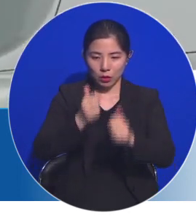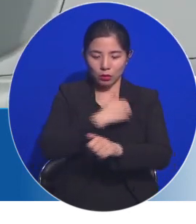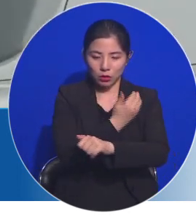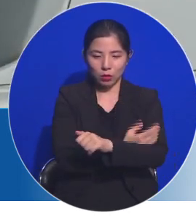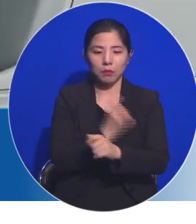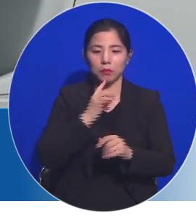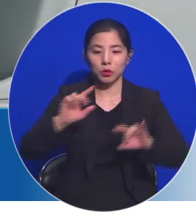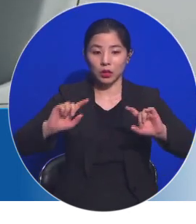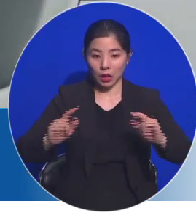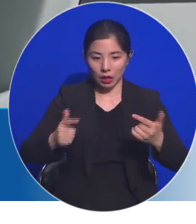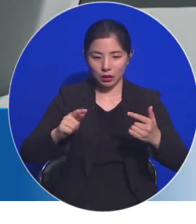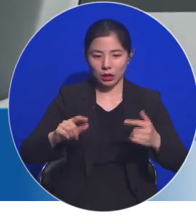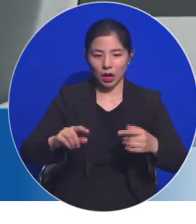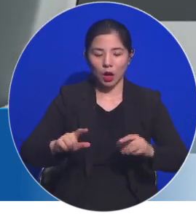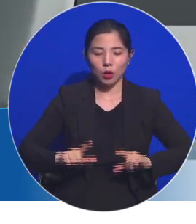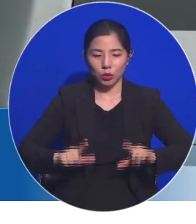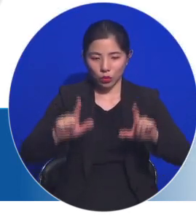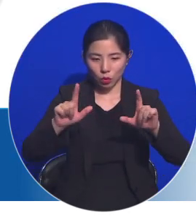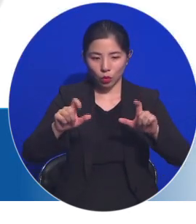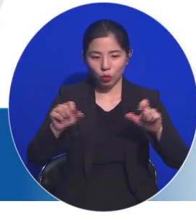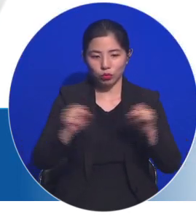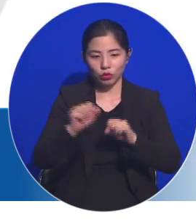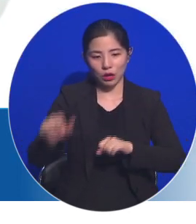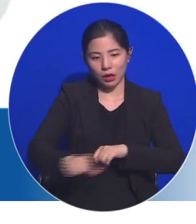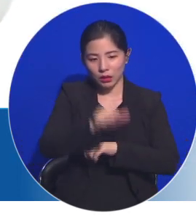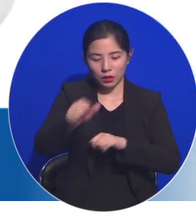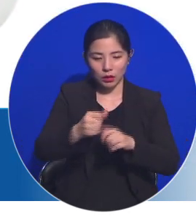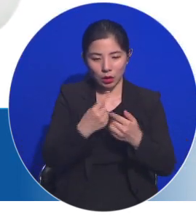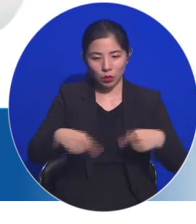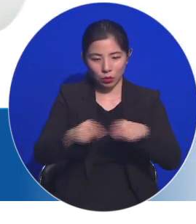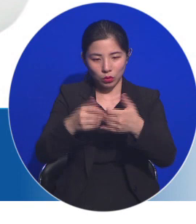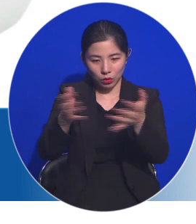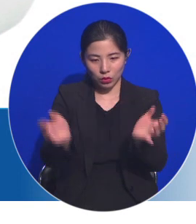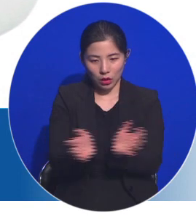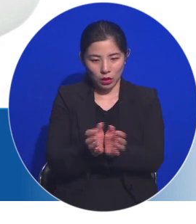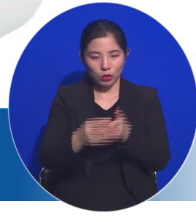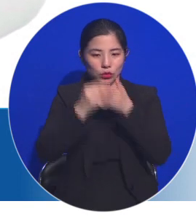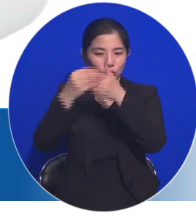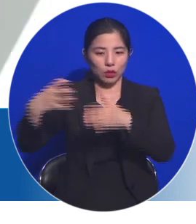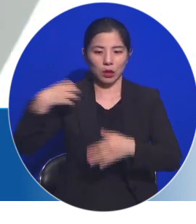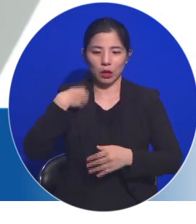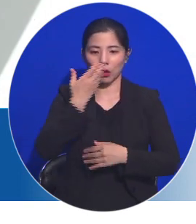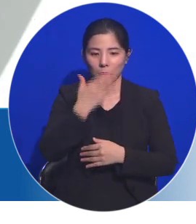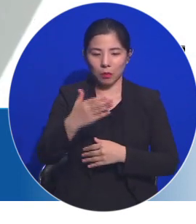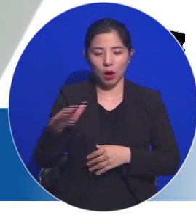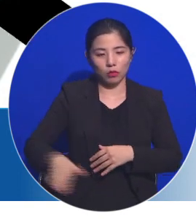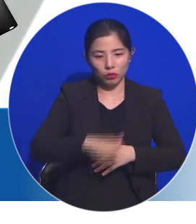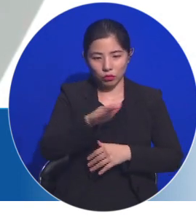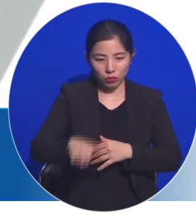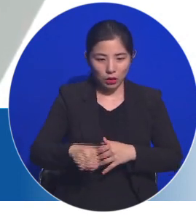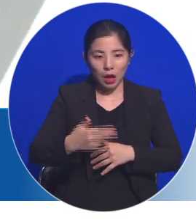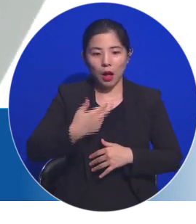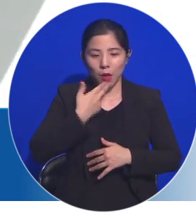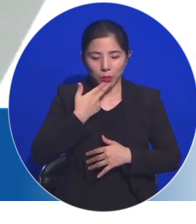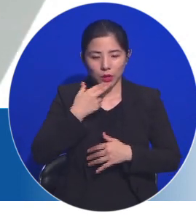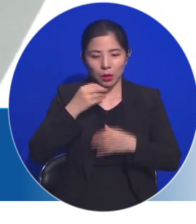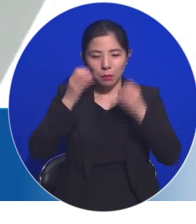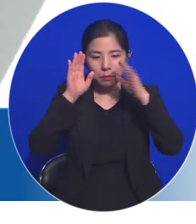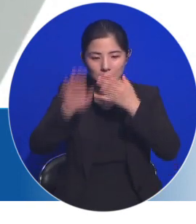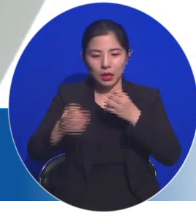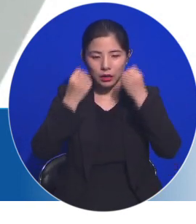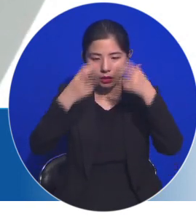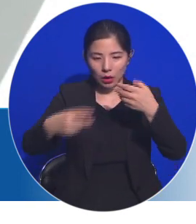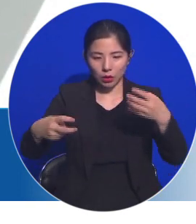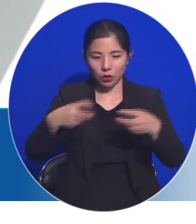동북아 공동체로서의 어떤 주도적인 역할을 할 수 있고 우리가 없었던 미래 생 교통에 대한